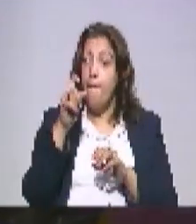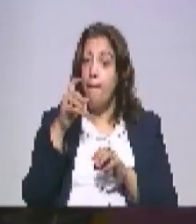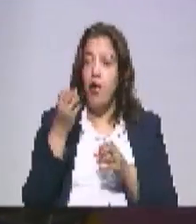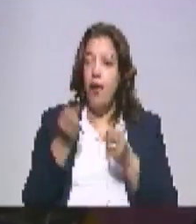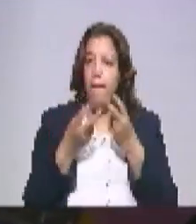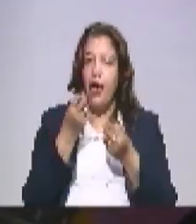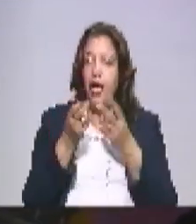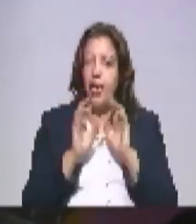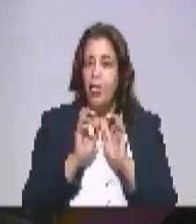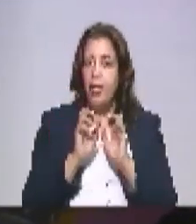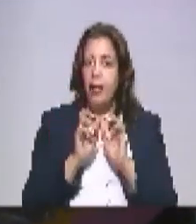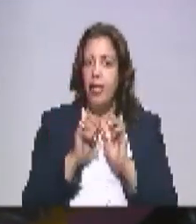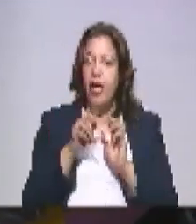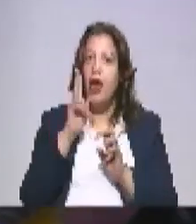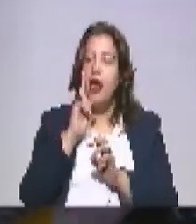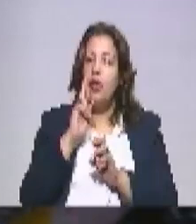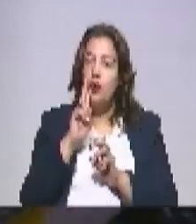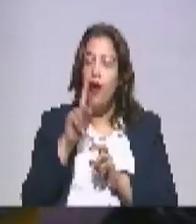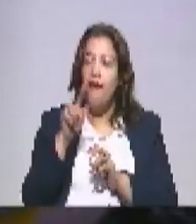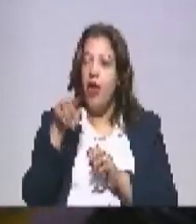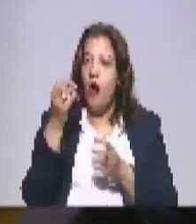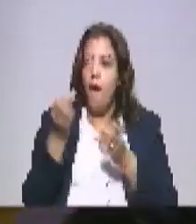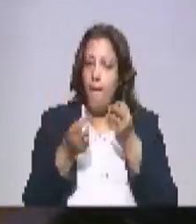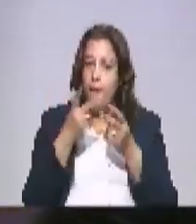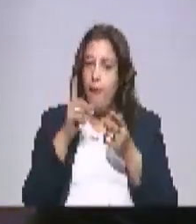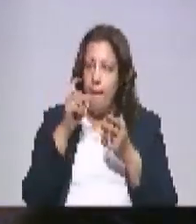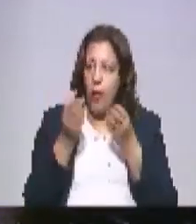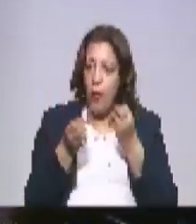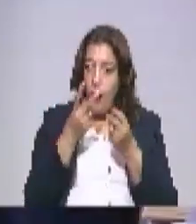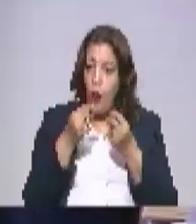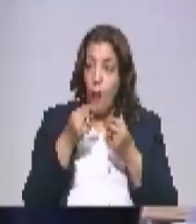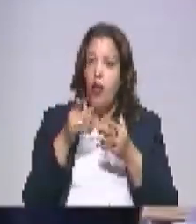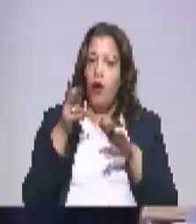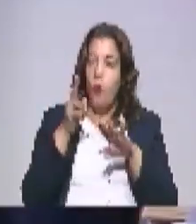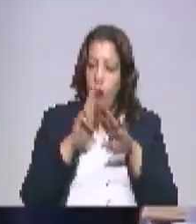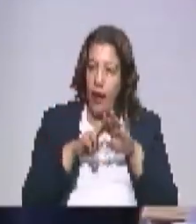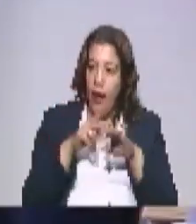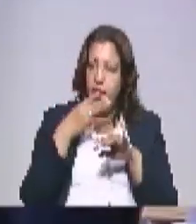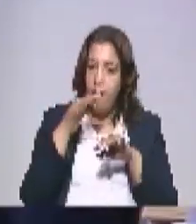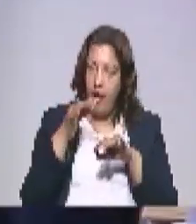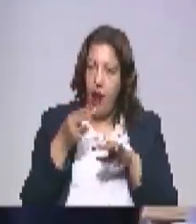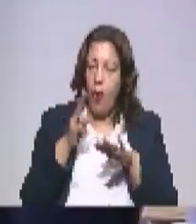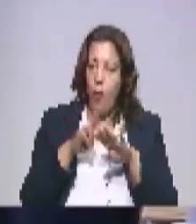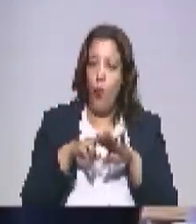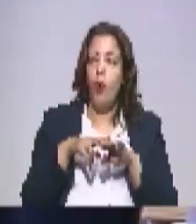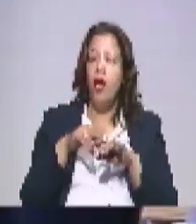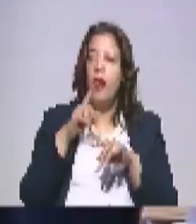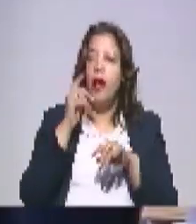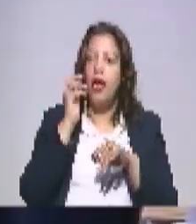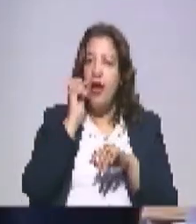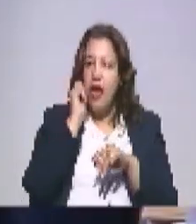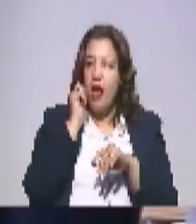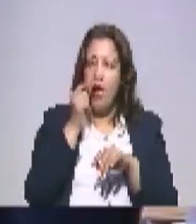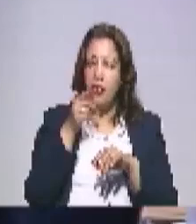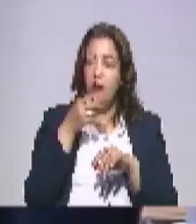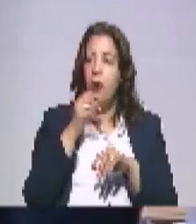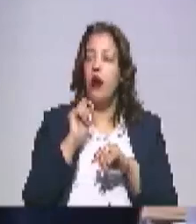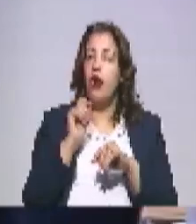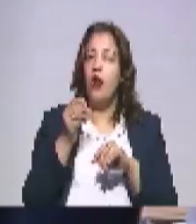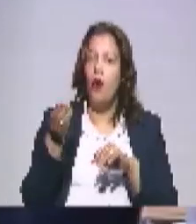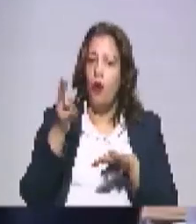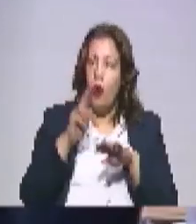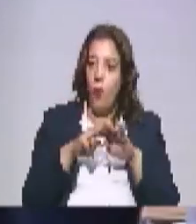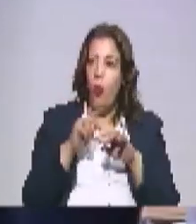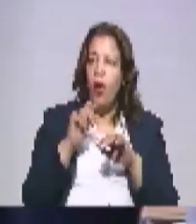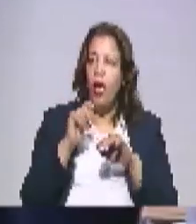انا مش هسلقه يعني، انا بس هدبله القرنبيط، بحط فيها ملح، بحط فيها كمون، بحط فيها كزبره،